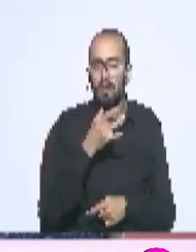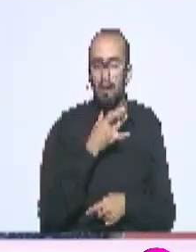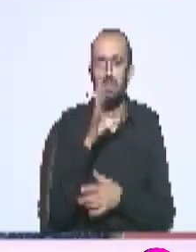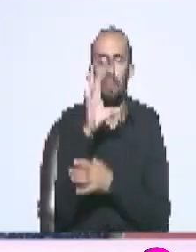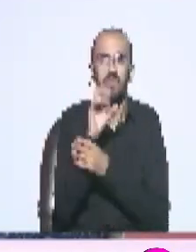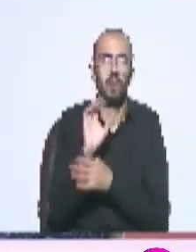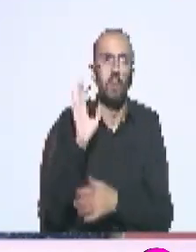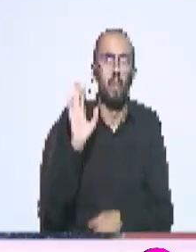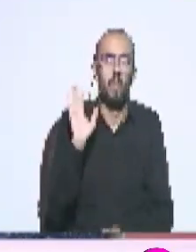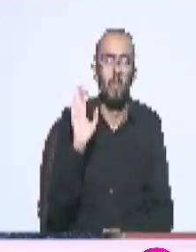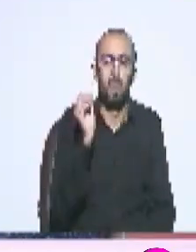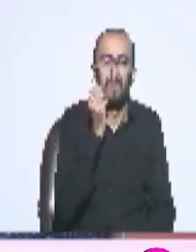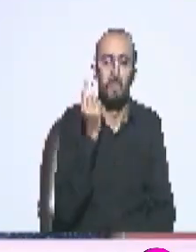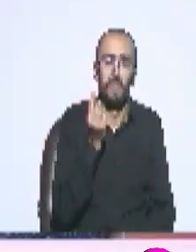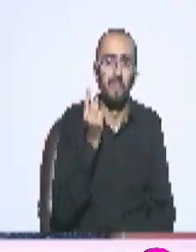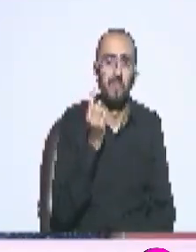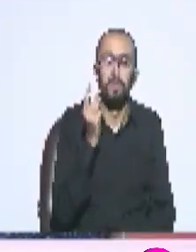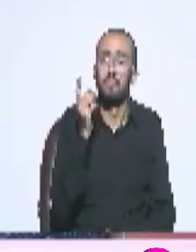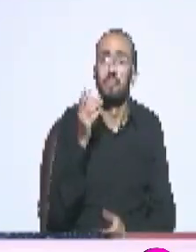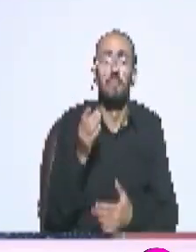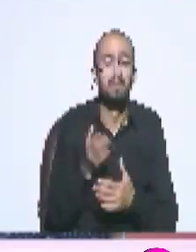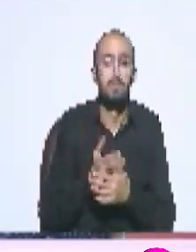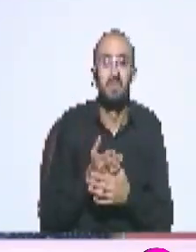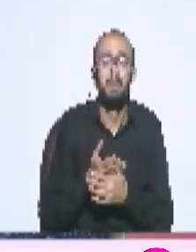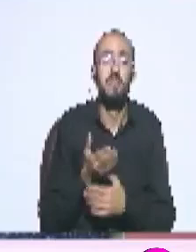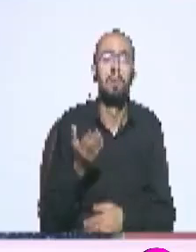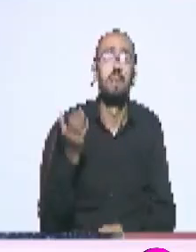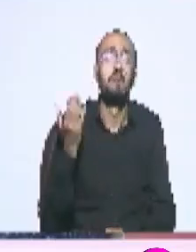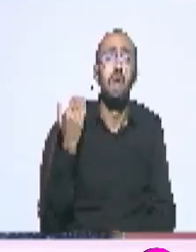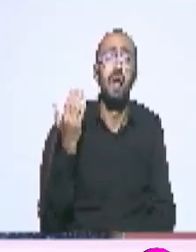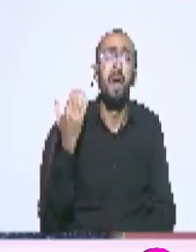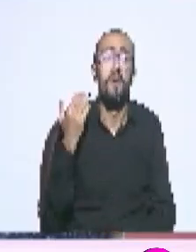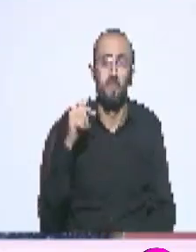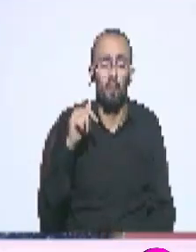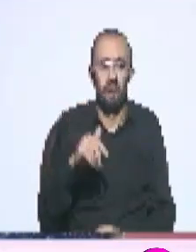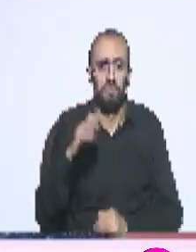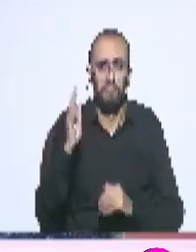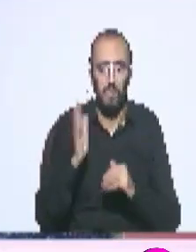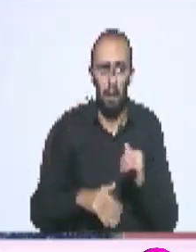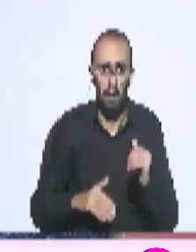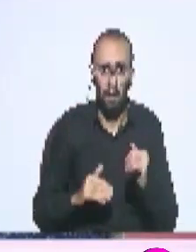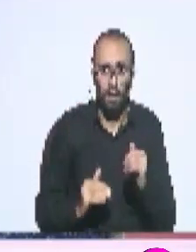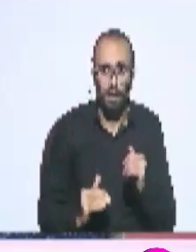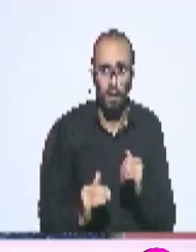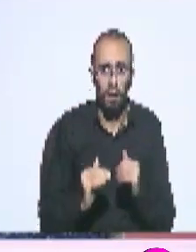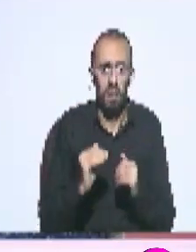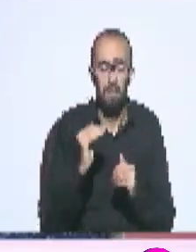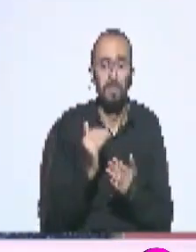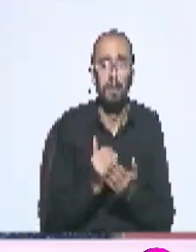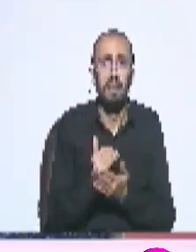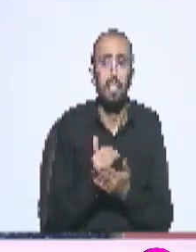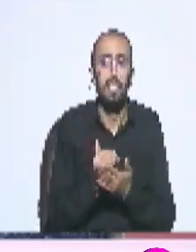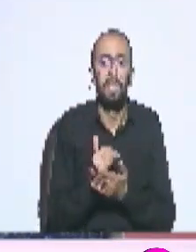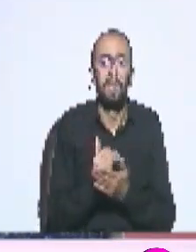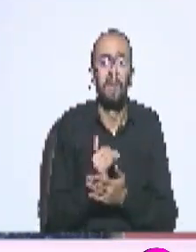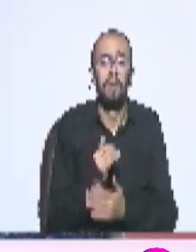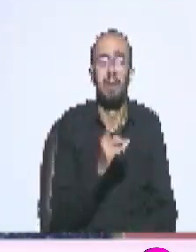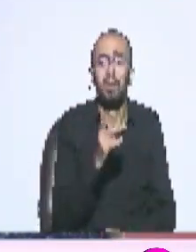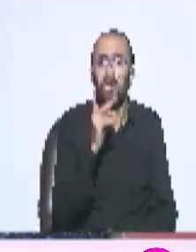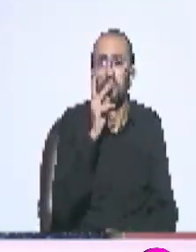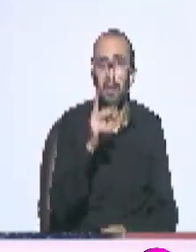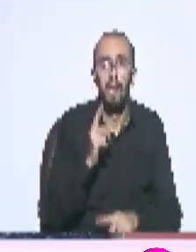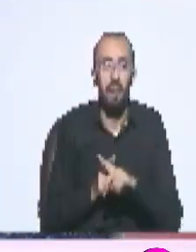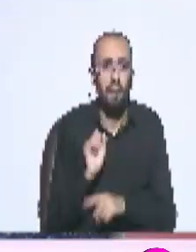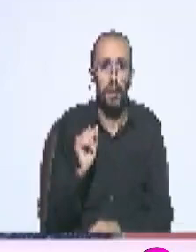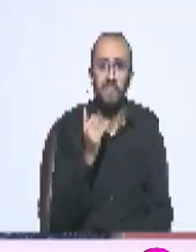الكوبايه المليان ده بيرجع لان من زمان في وقت النشاه والتربيه في وقت المدرسه هو ما تشاف لوش الحاجات